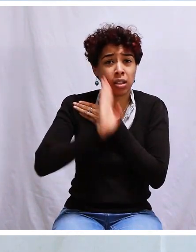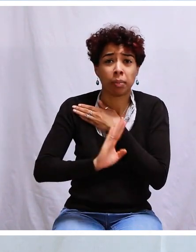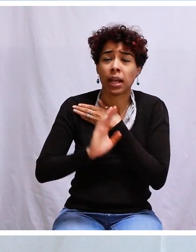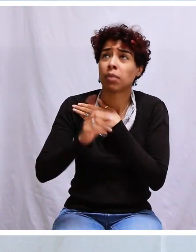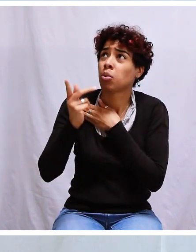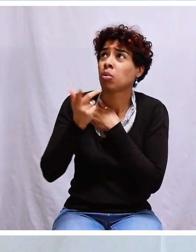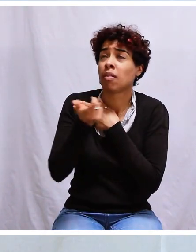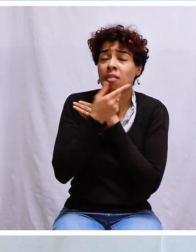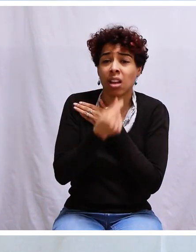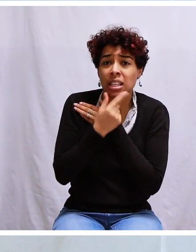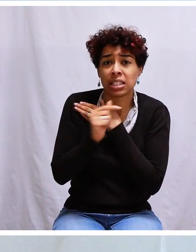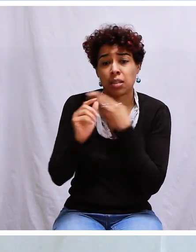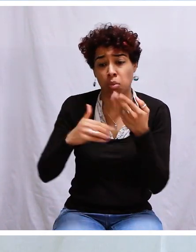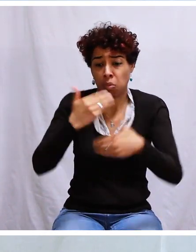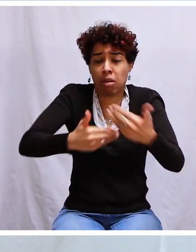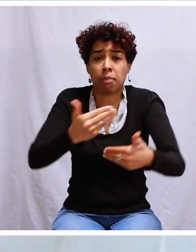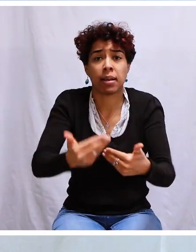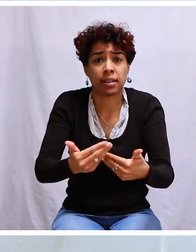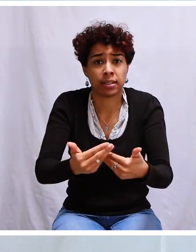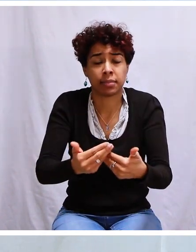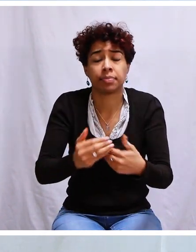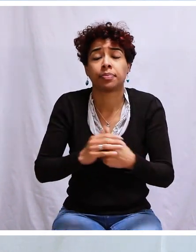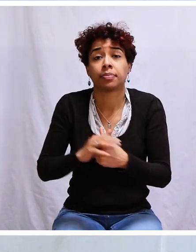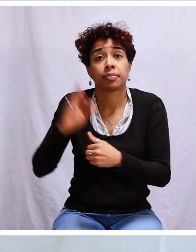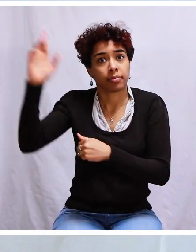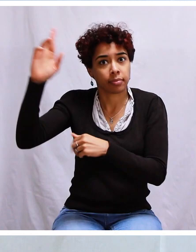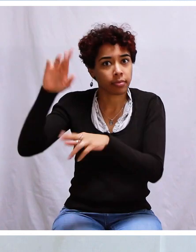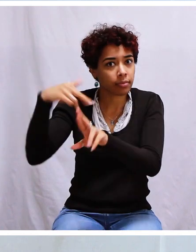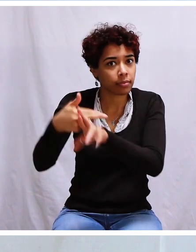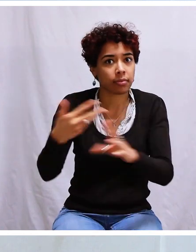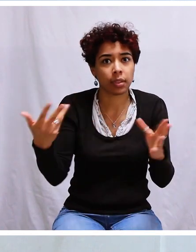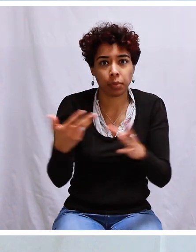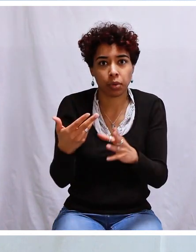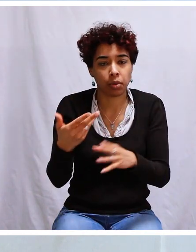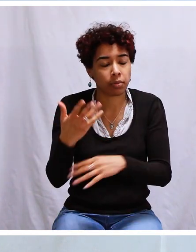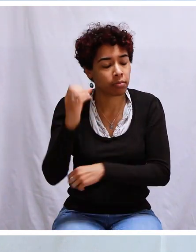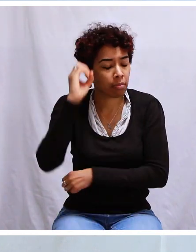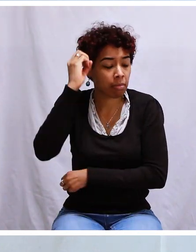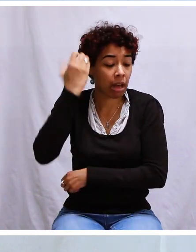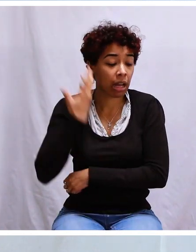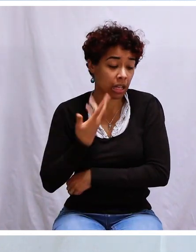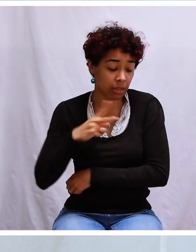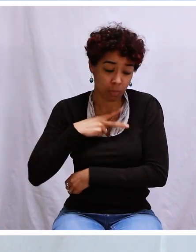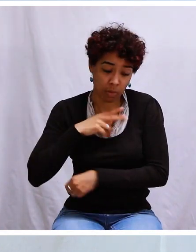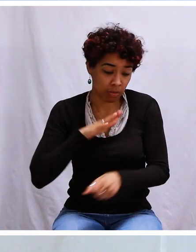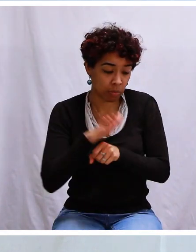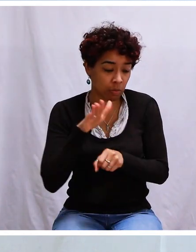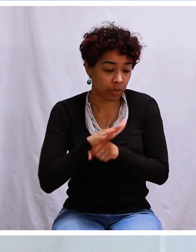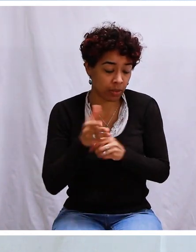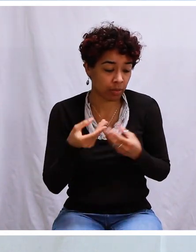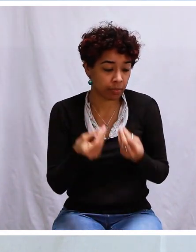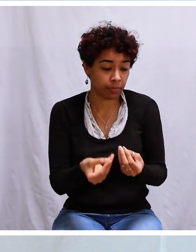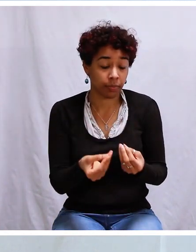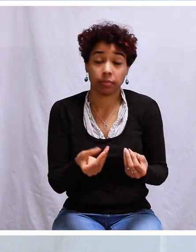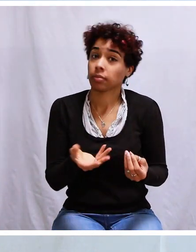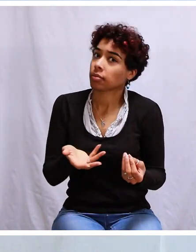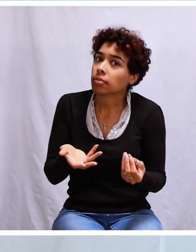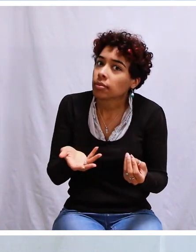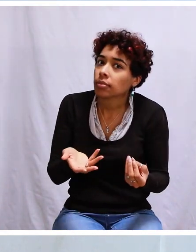facile, plus simple pour avancer. Et puis la réponse de Dieu cette fois-ci va lui dire ma grâce te suffit. Waouh.